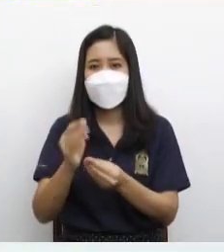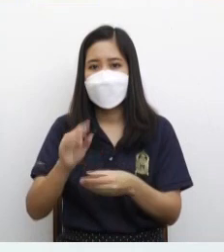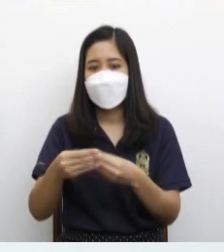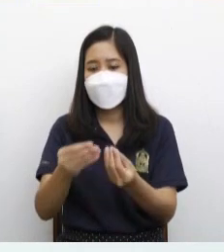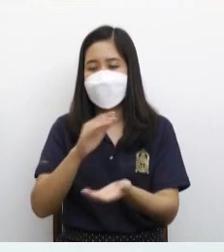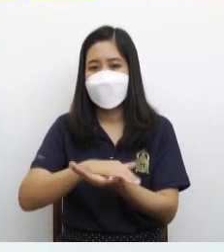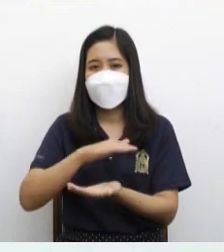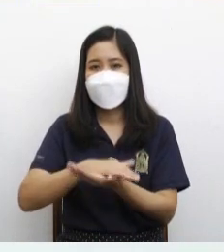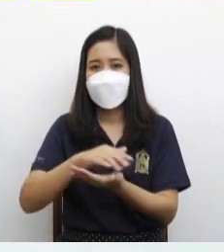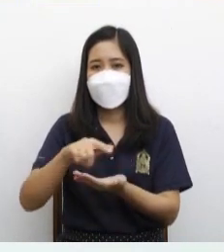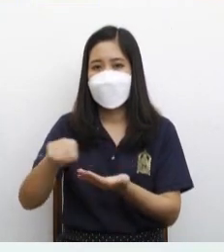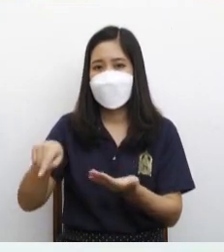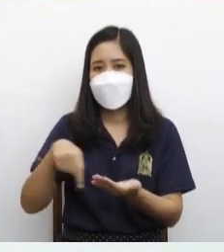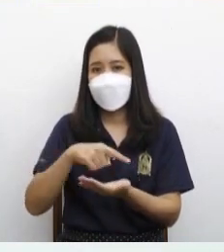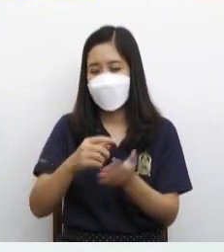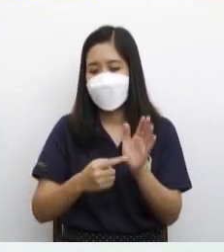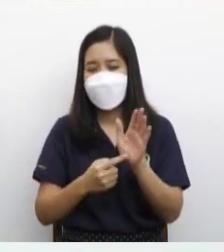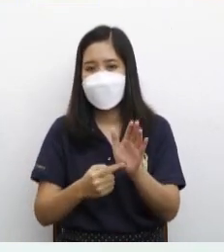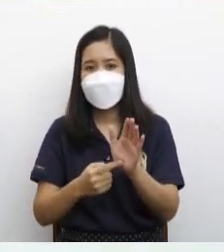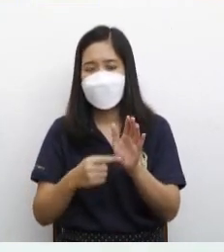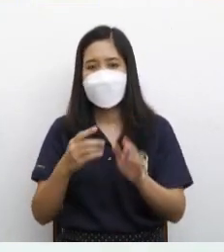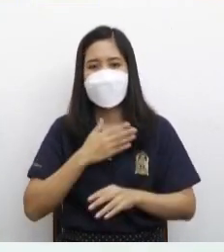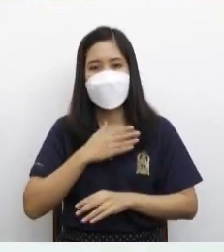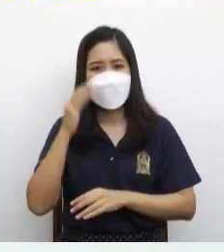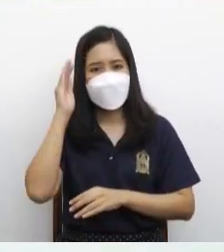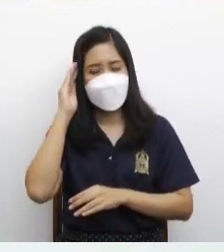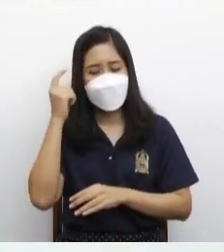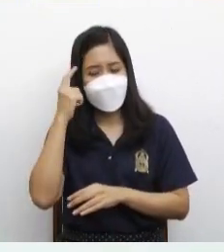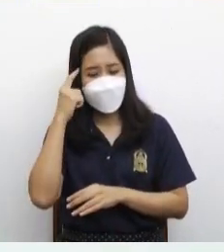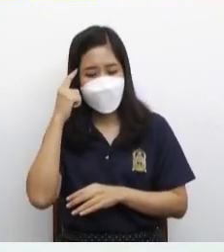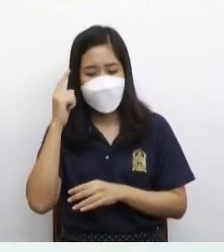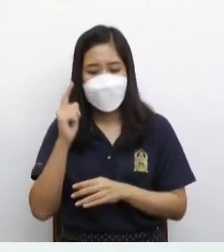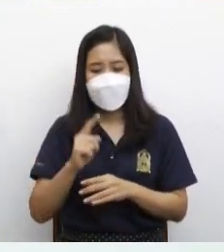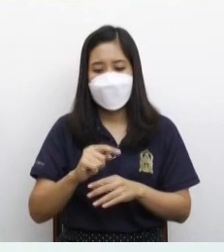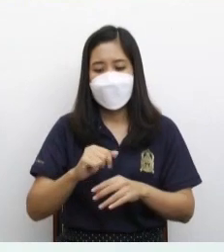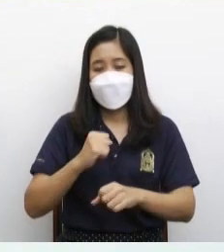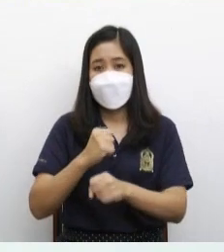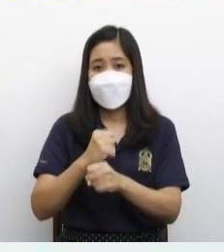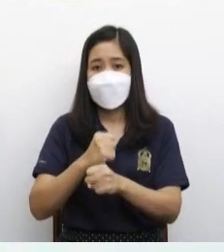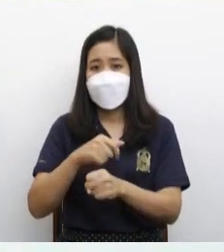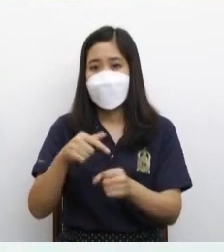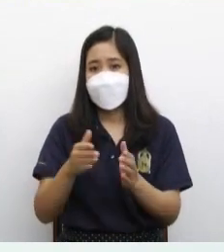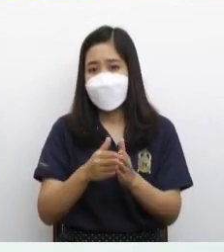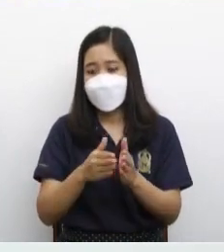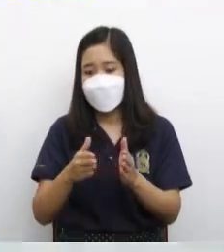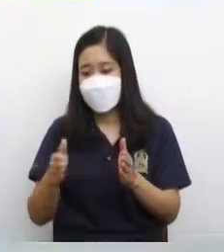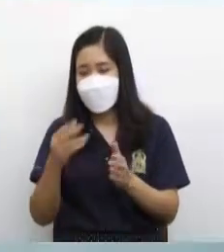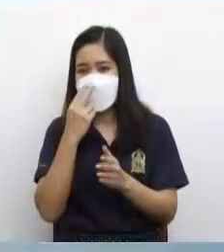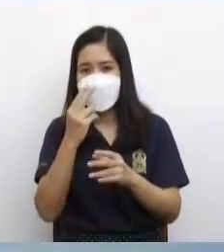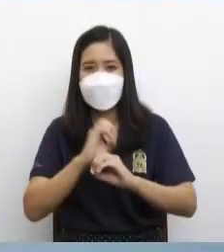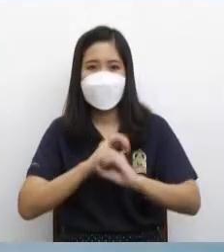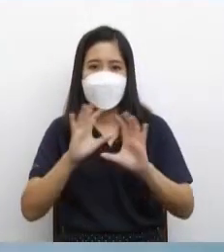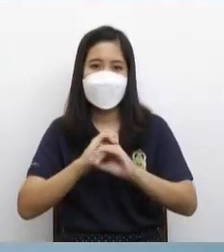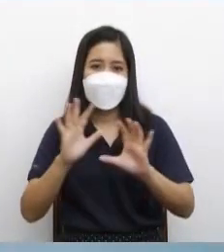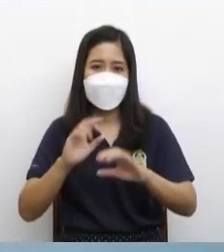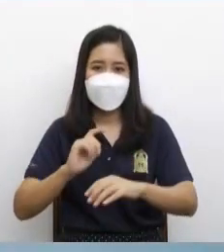นะครับเป็นต้นแบบซึ่งผมกีฬาไม่ระยะเวลาที่ไปโด่งระยะสั้นๆก็รูปภาพอย่างชัดเจนวันที่ 1เนี่ย